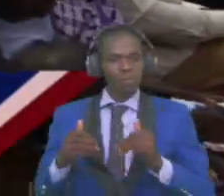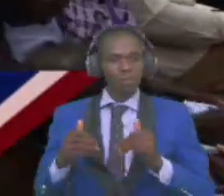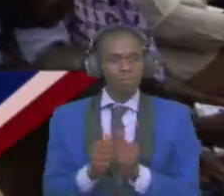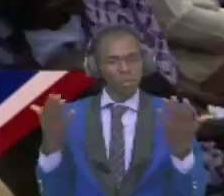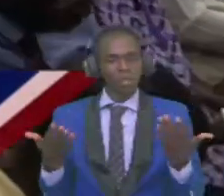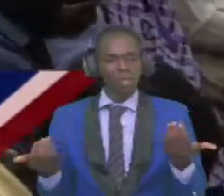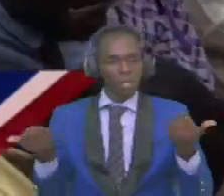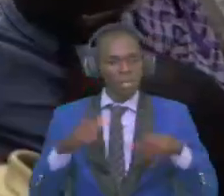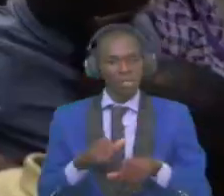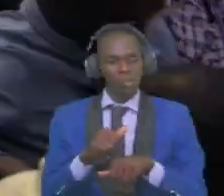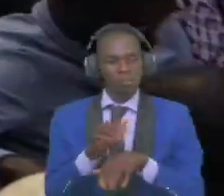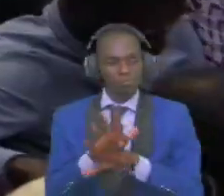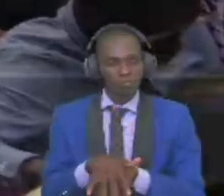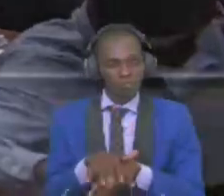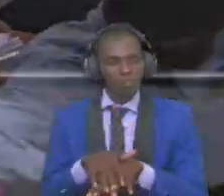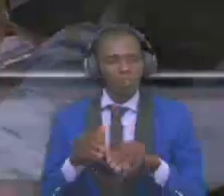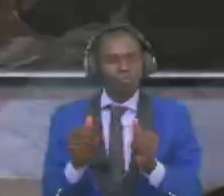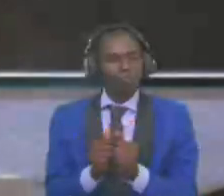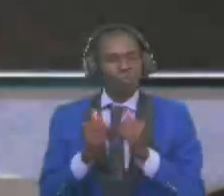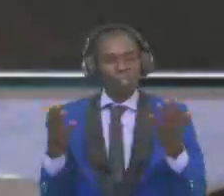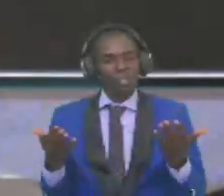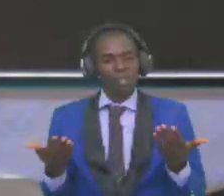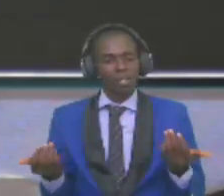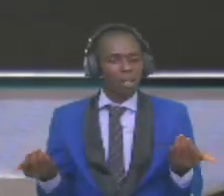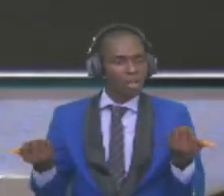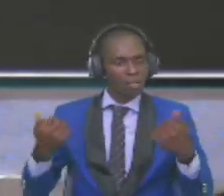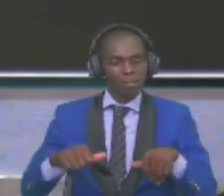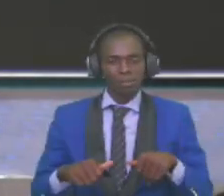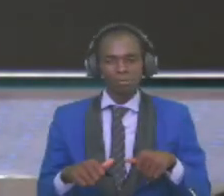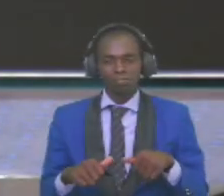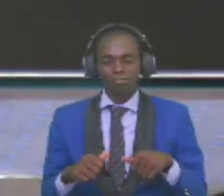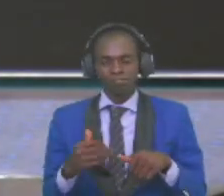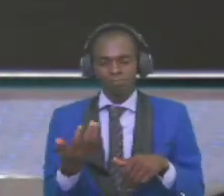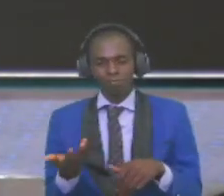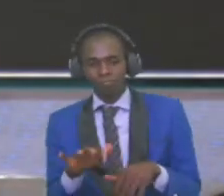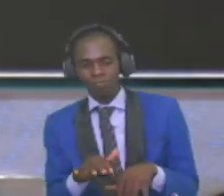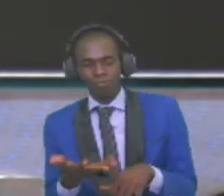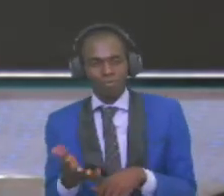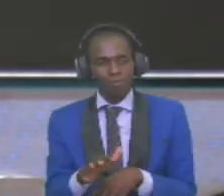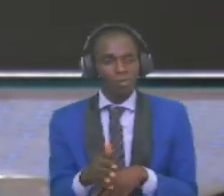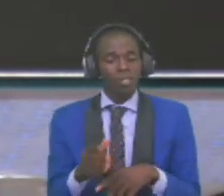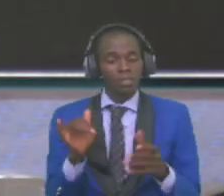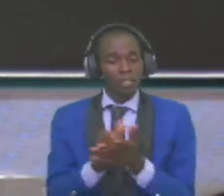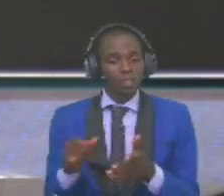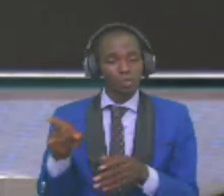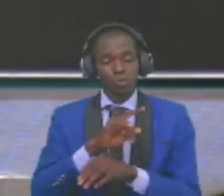sans hypocrisie et sa duplicité